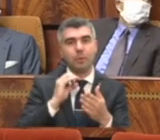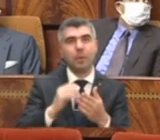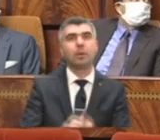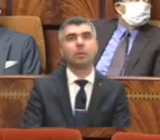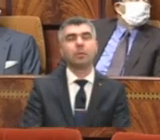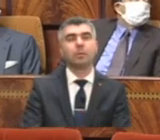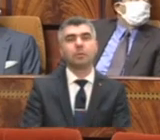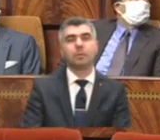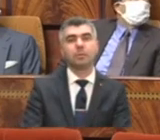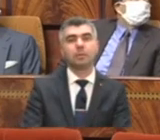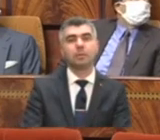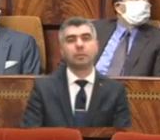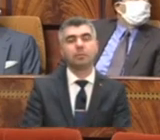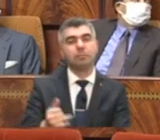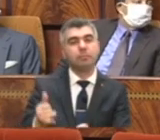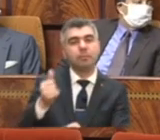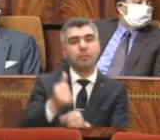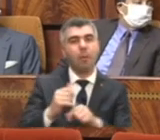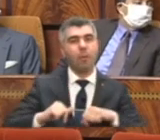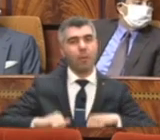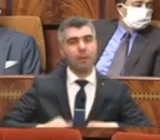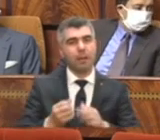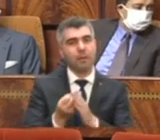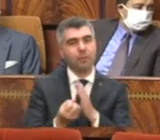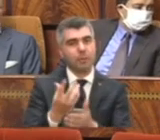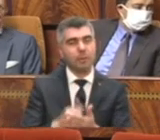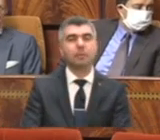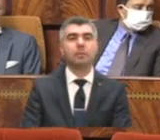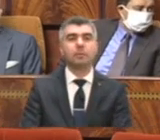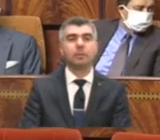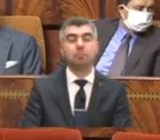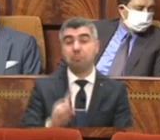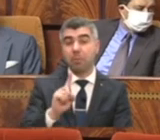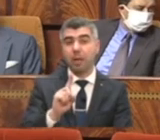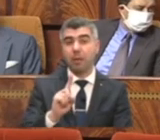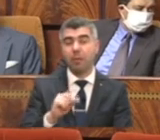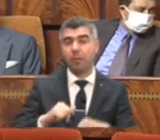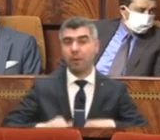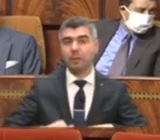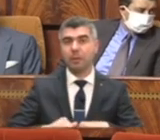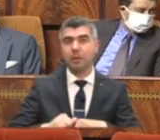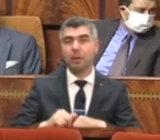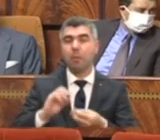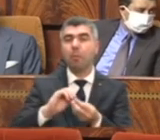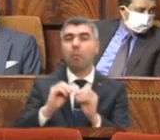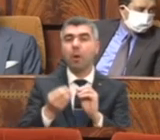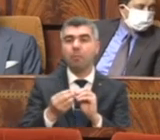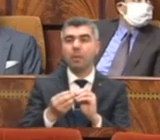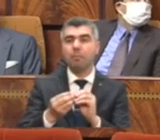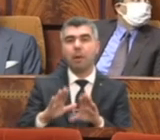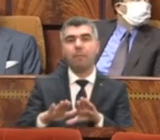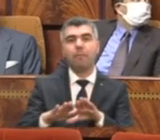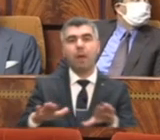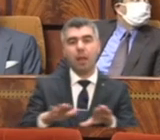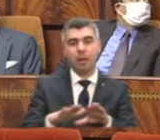مني تعينتي في الوزارة، ولكن سيد الوزيرة عندنا إشكالات في أراضي الجموع. عندنا جماعة